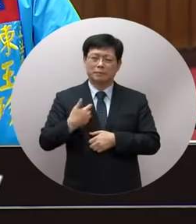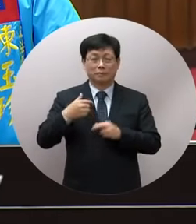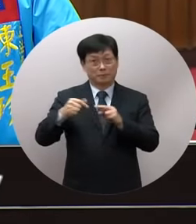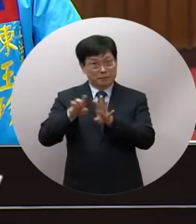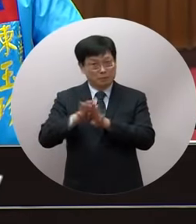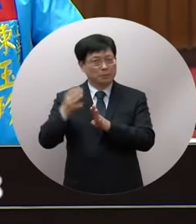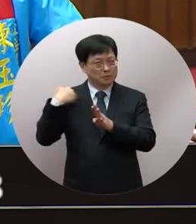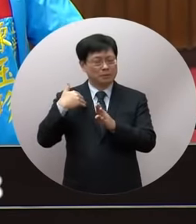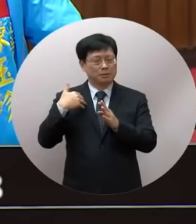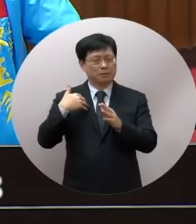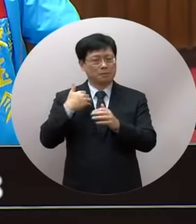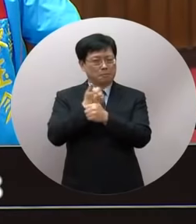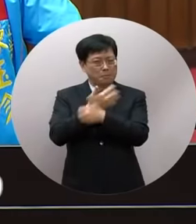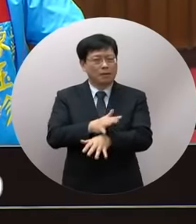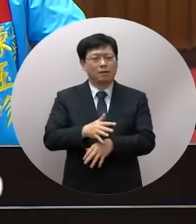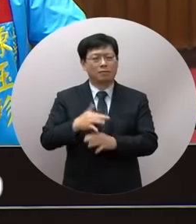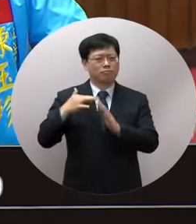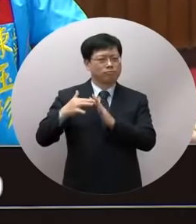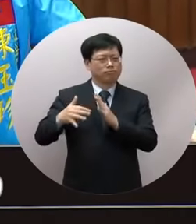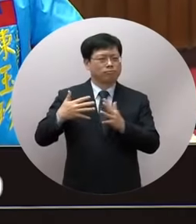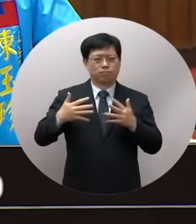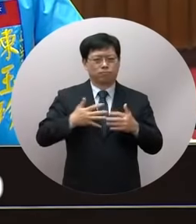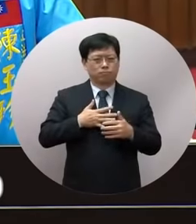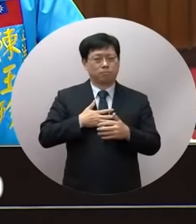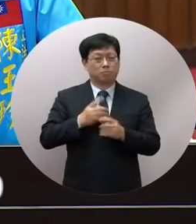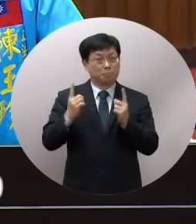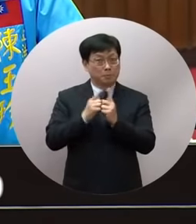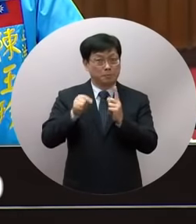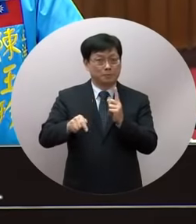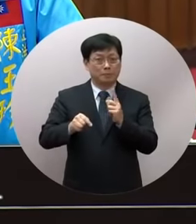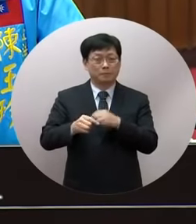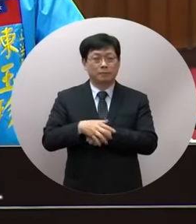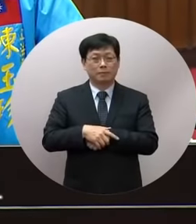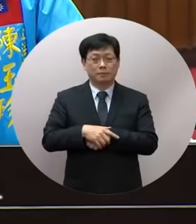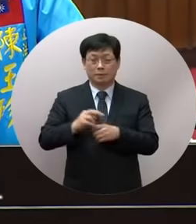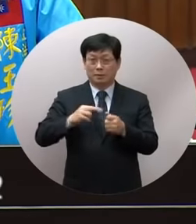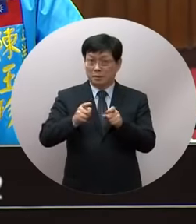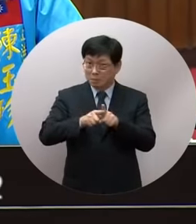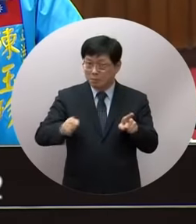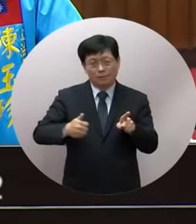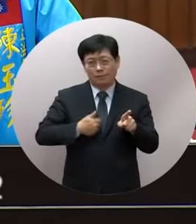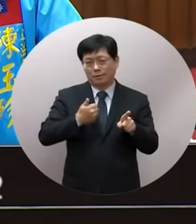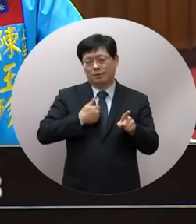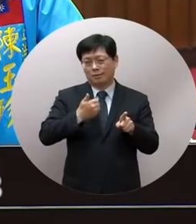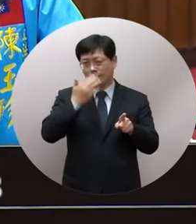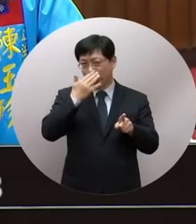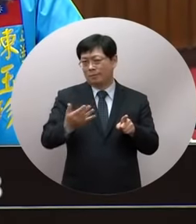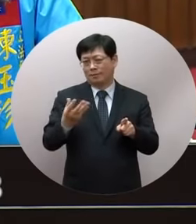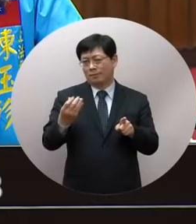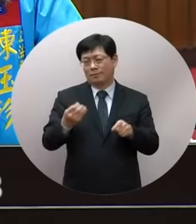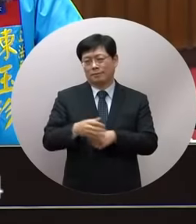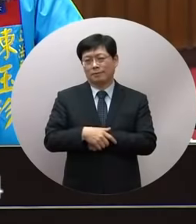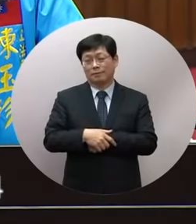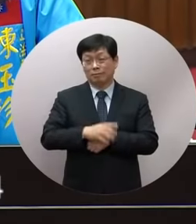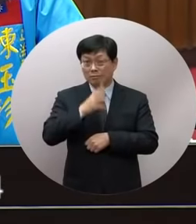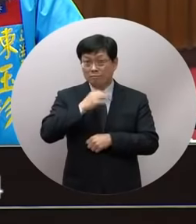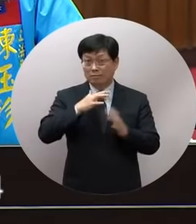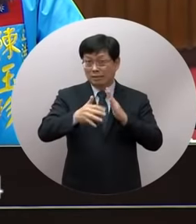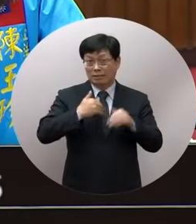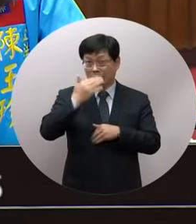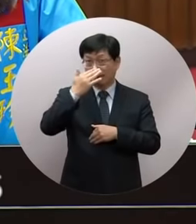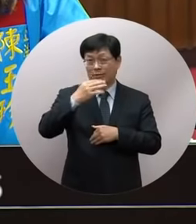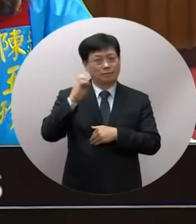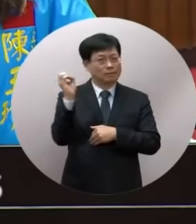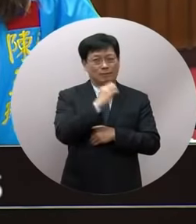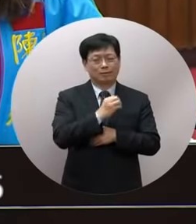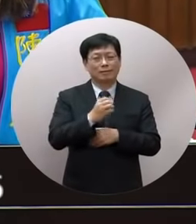们金门经历过战争了，我们是深自体会到这个和平没有输家了。战争没有赢家了哈，所以我今